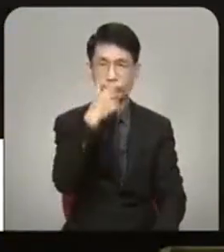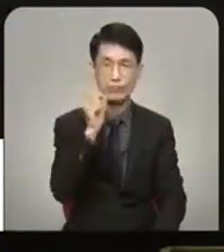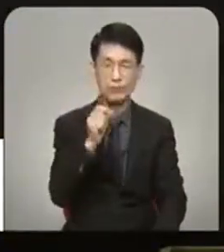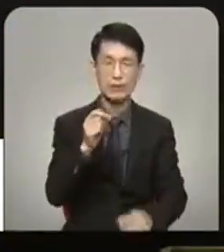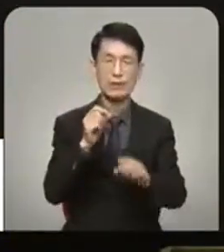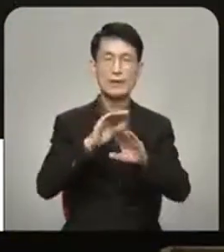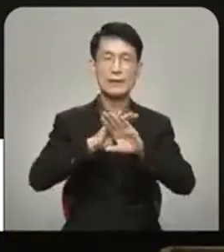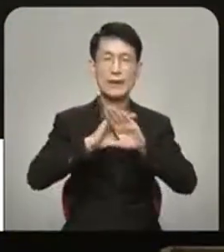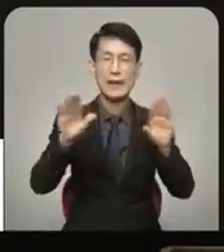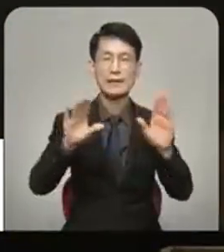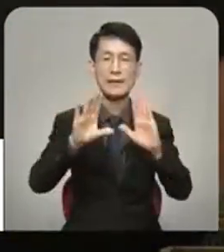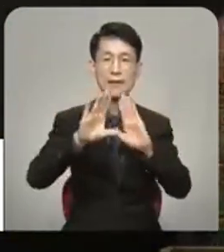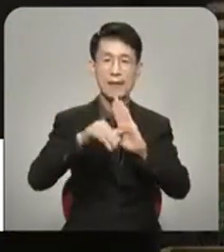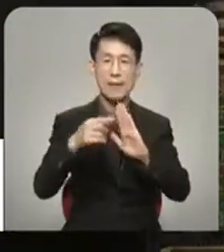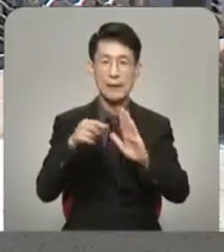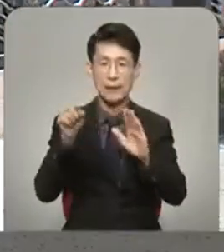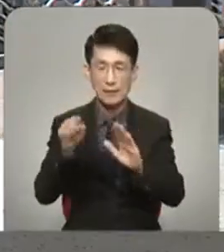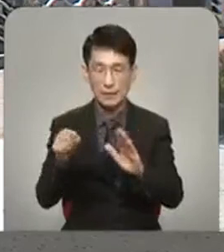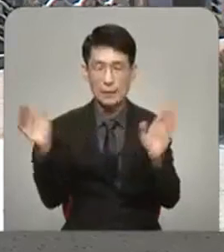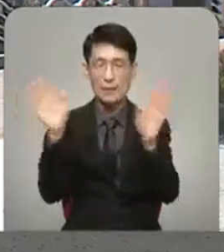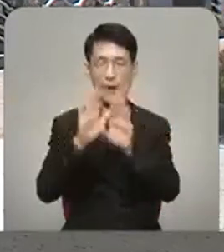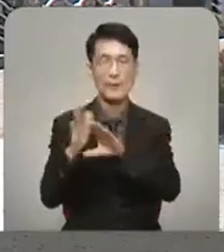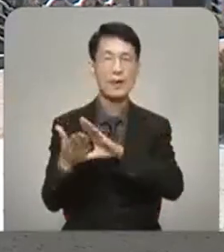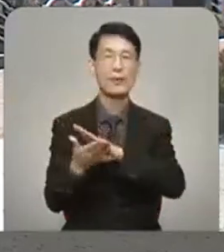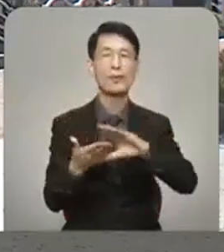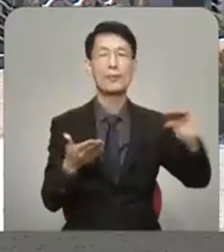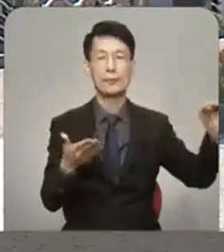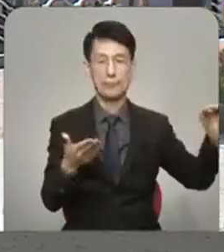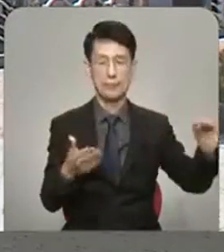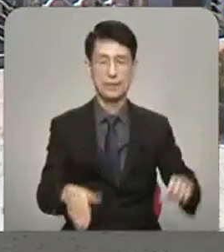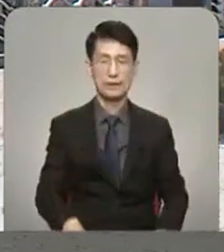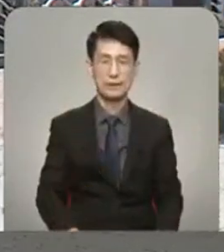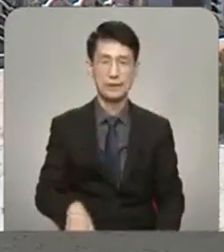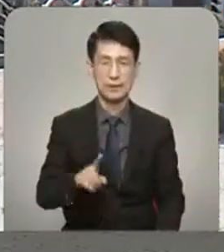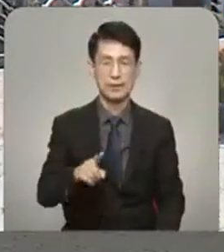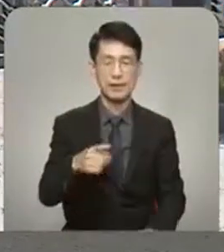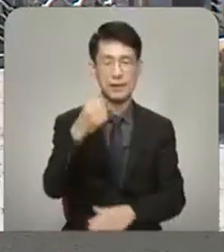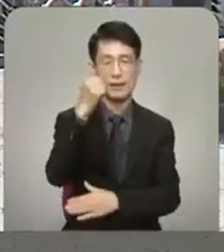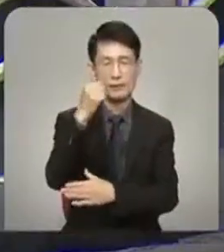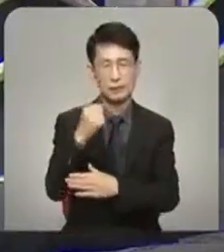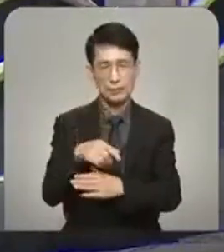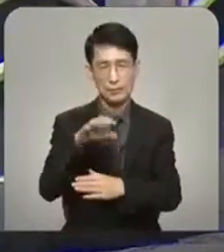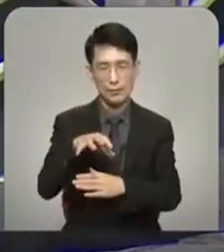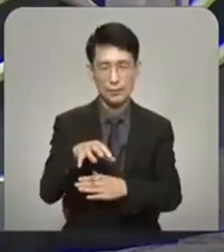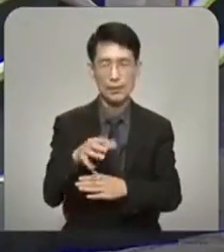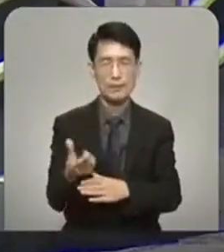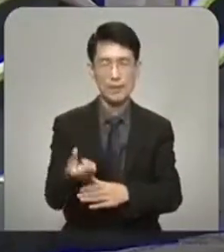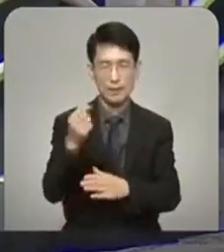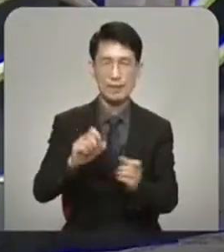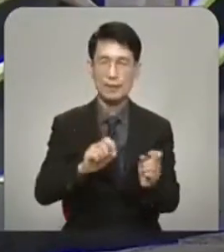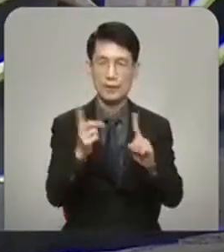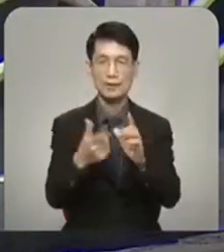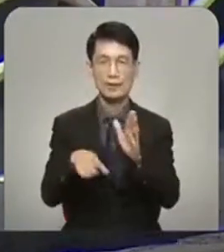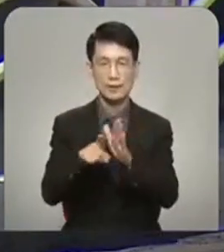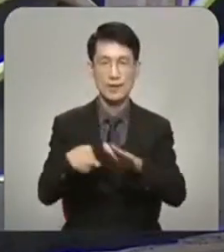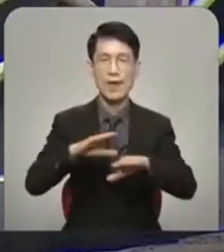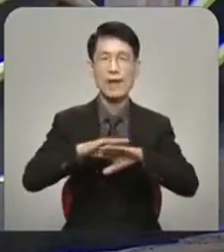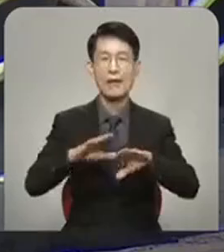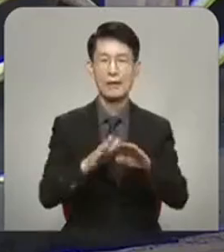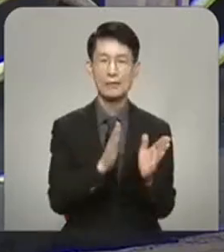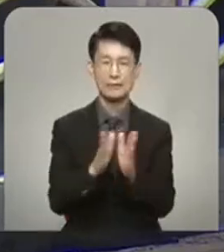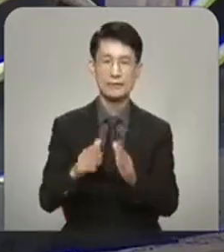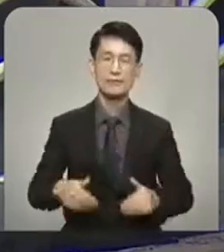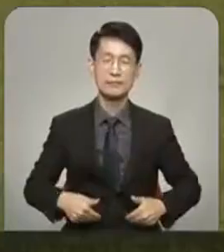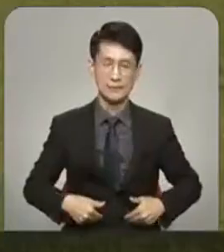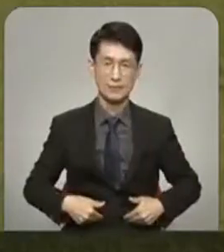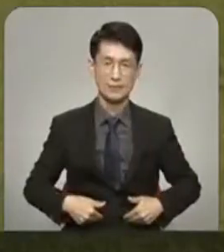머물렀다 다른 시군으로 빠져나가는 실정입니다. 지역민들은 낙후된 지역의 활성화를 위한 대책 마련이 시급하다는 입장입니다.